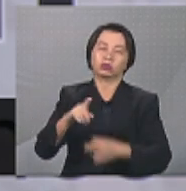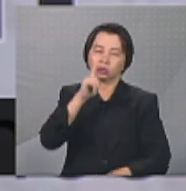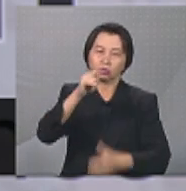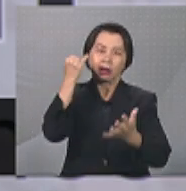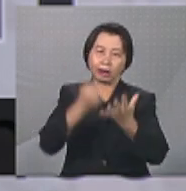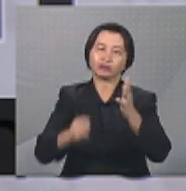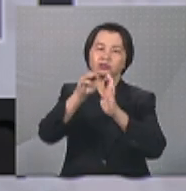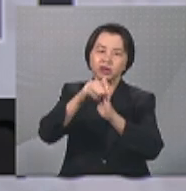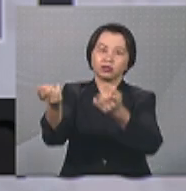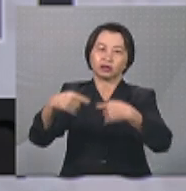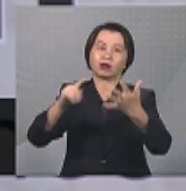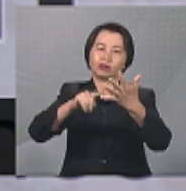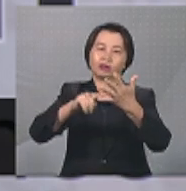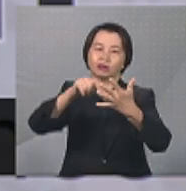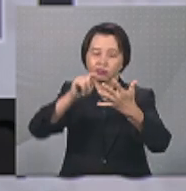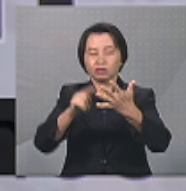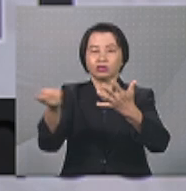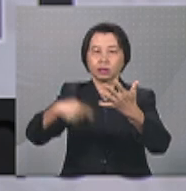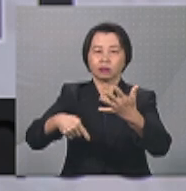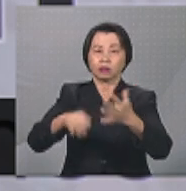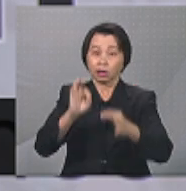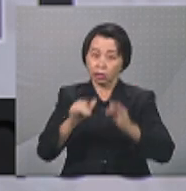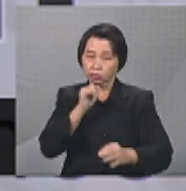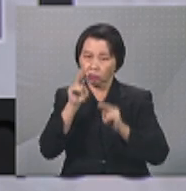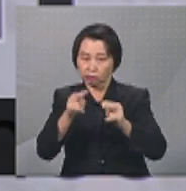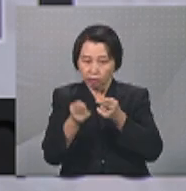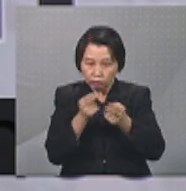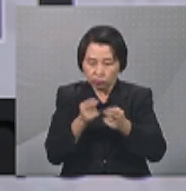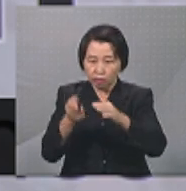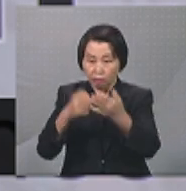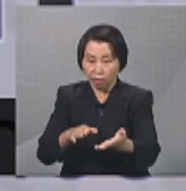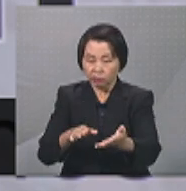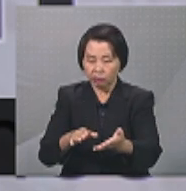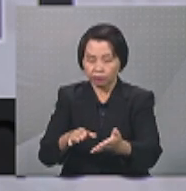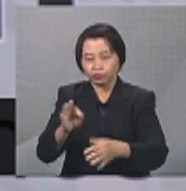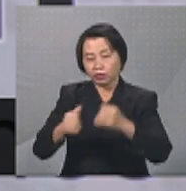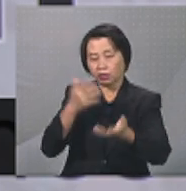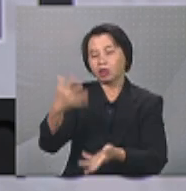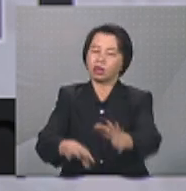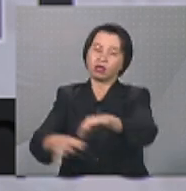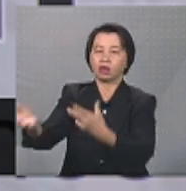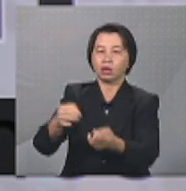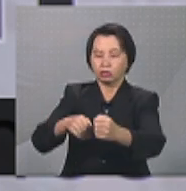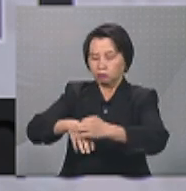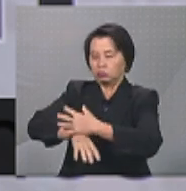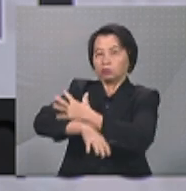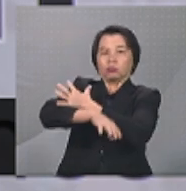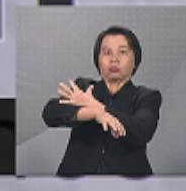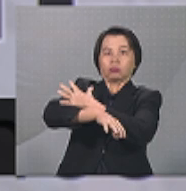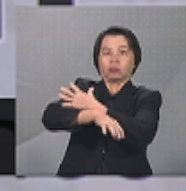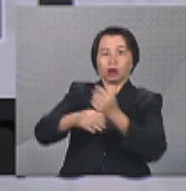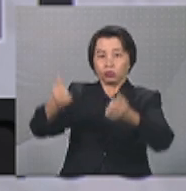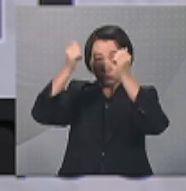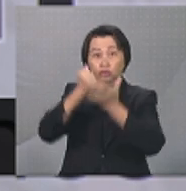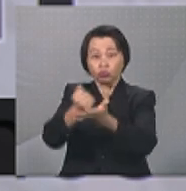kita tak teliti dalam pengurusan mayat, boleh juga menjangkiti orang yang memandikan